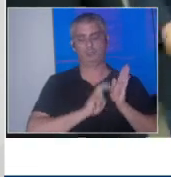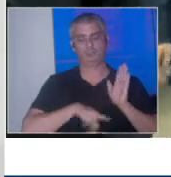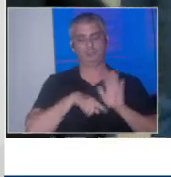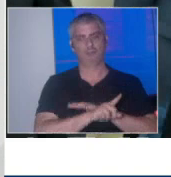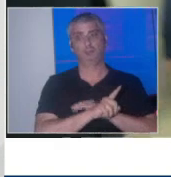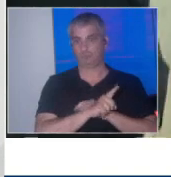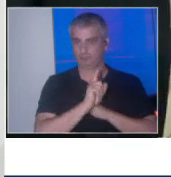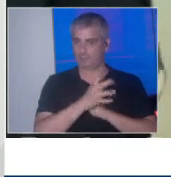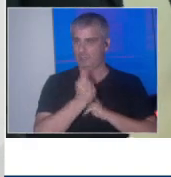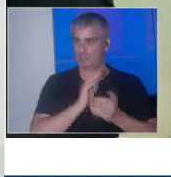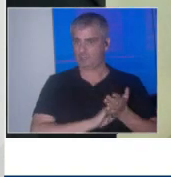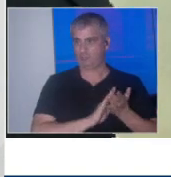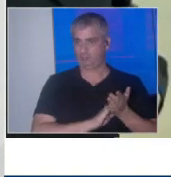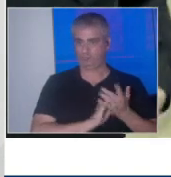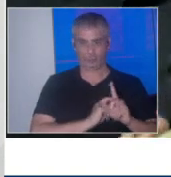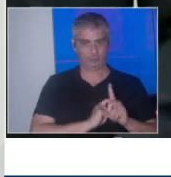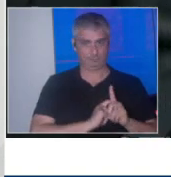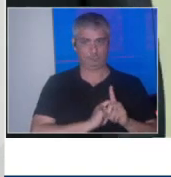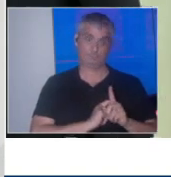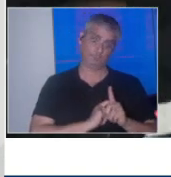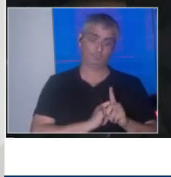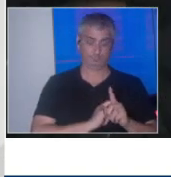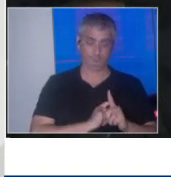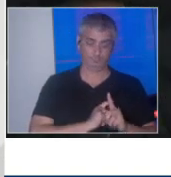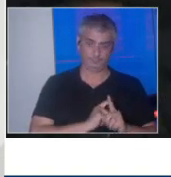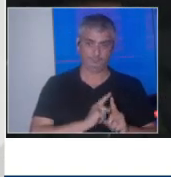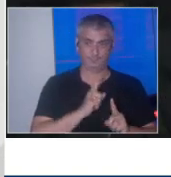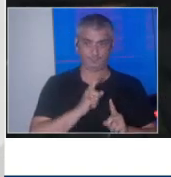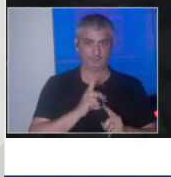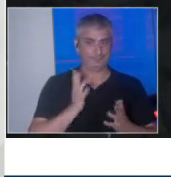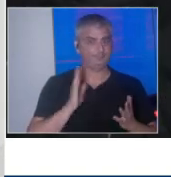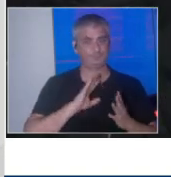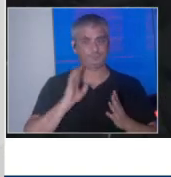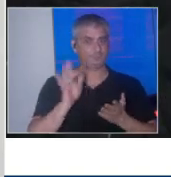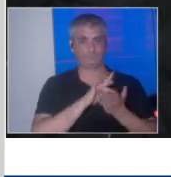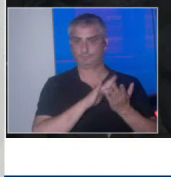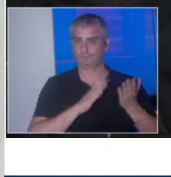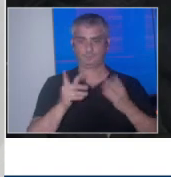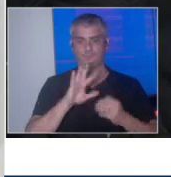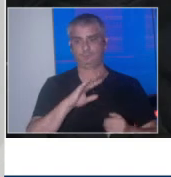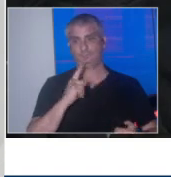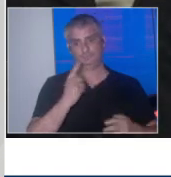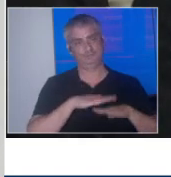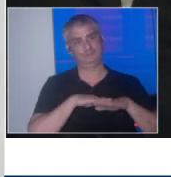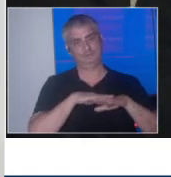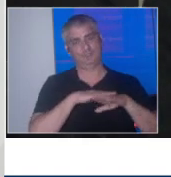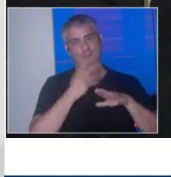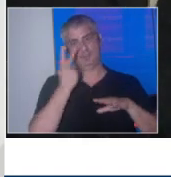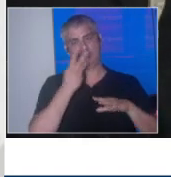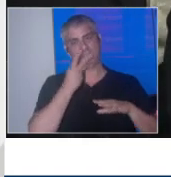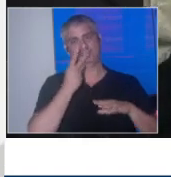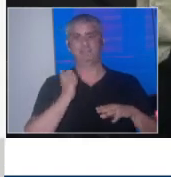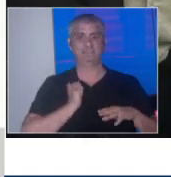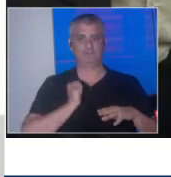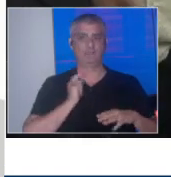עכשיו, צריך גם לקחת בחשבון שהם מיקוש מכל הכיוונים כאן, כי מצד אחד, סליחה על כמובן על השפה